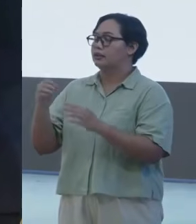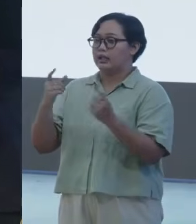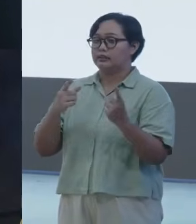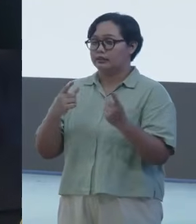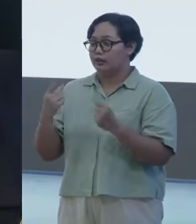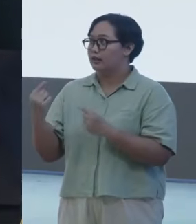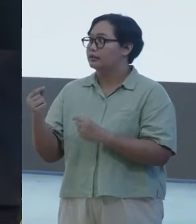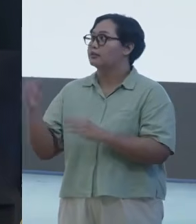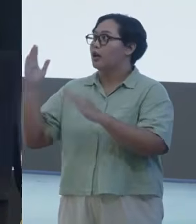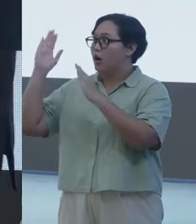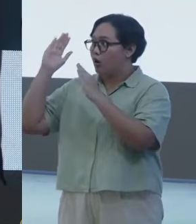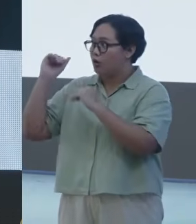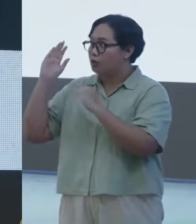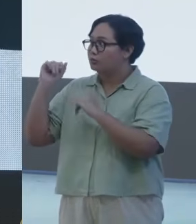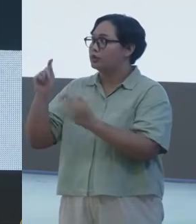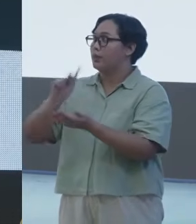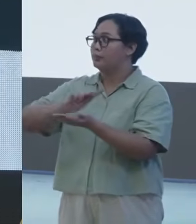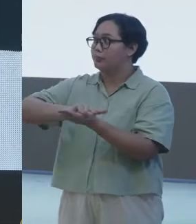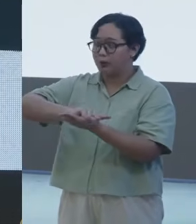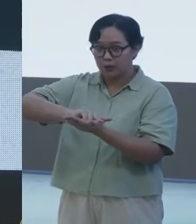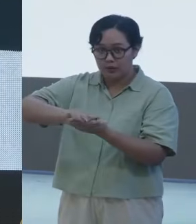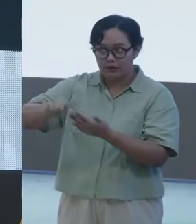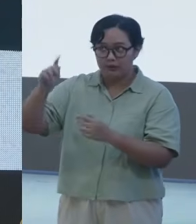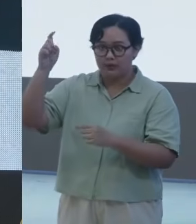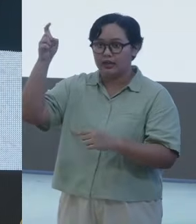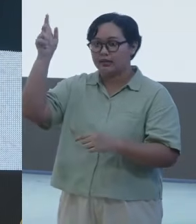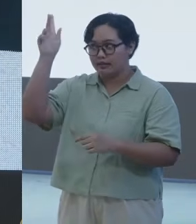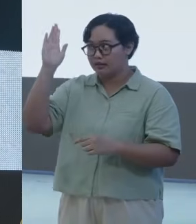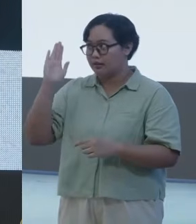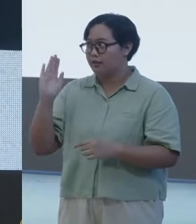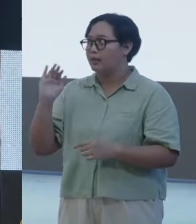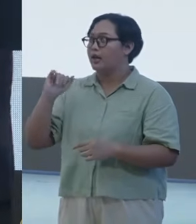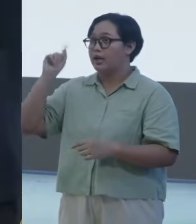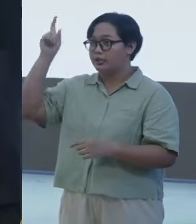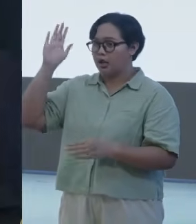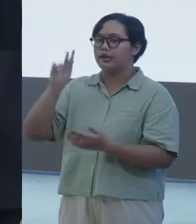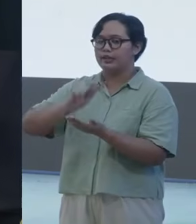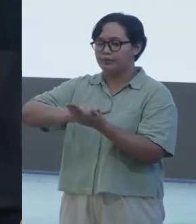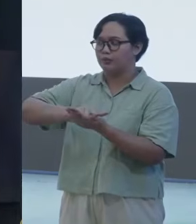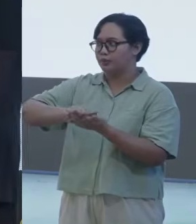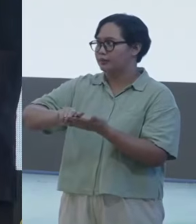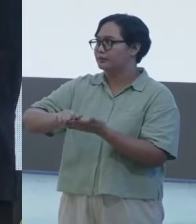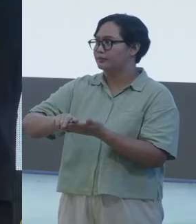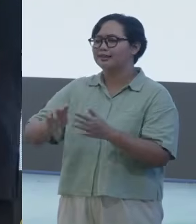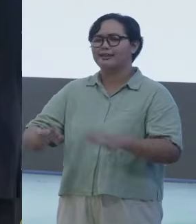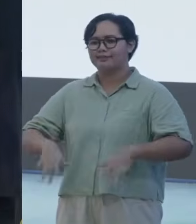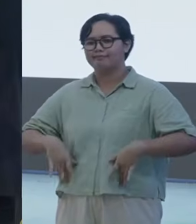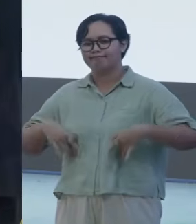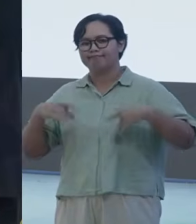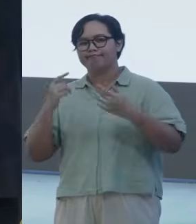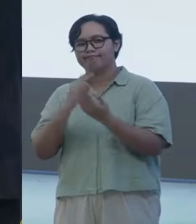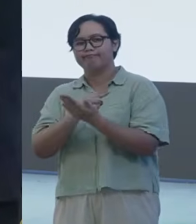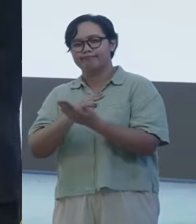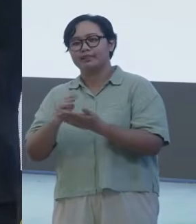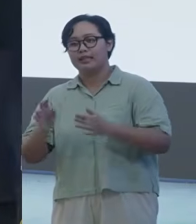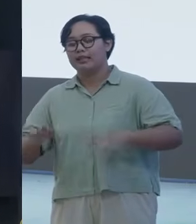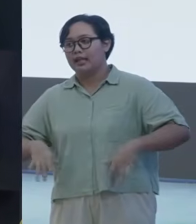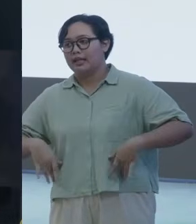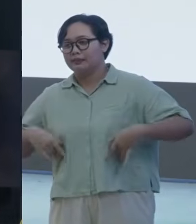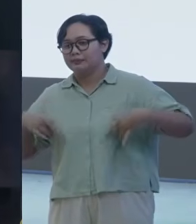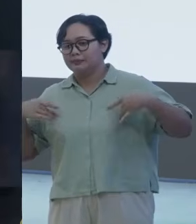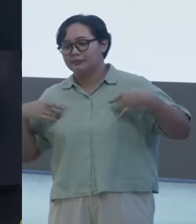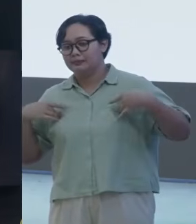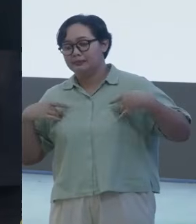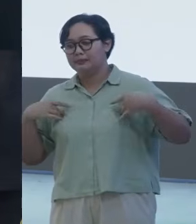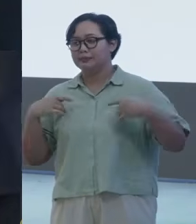purifies himself as He is pure. You live a holy life. So mga kapatid, hindi